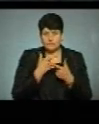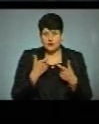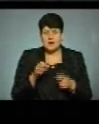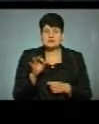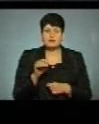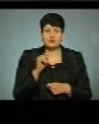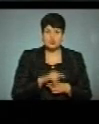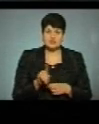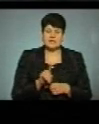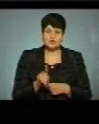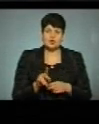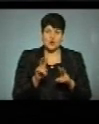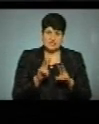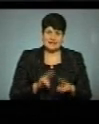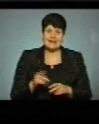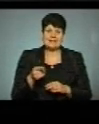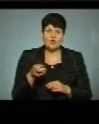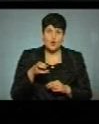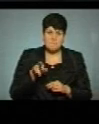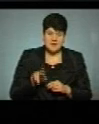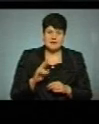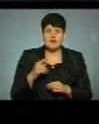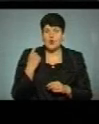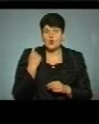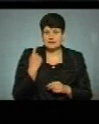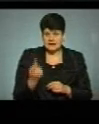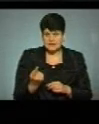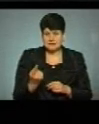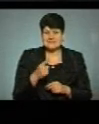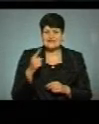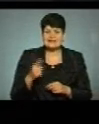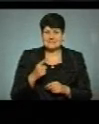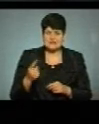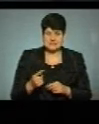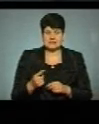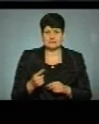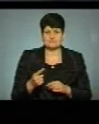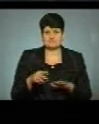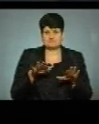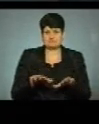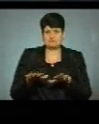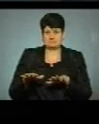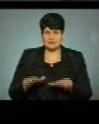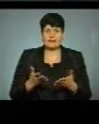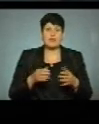що розглядається Тернопілля як один з пунктів, де можуть